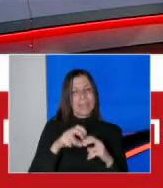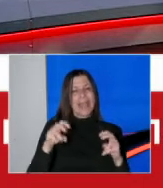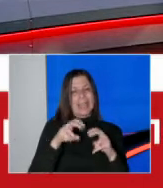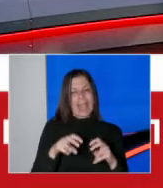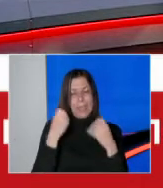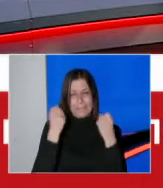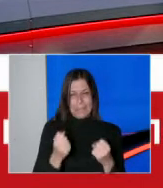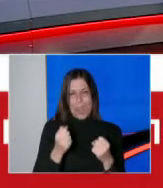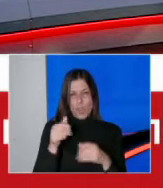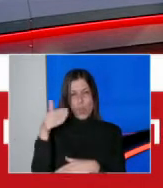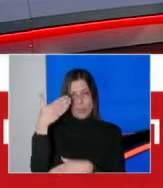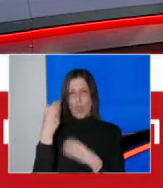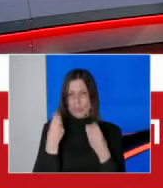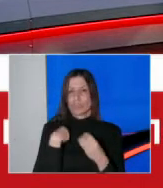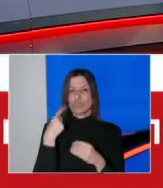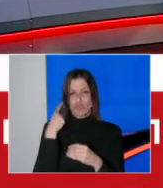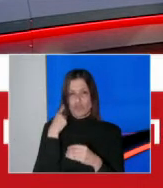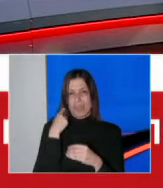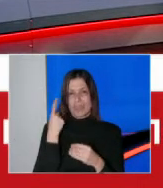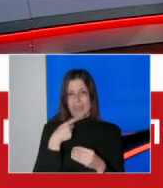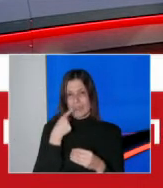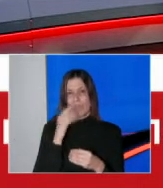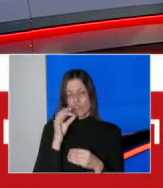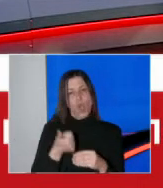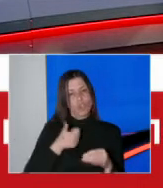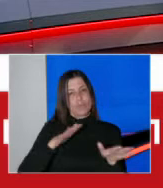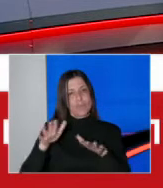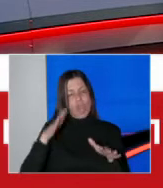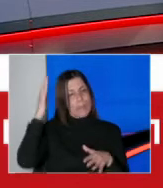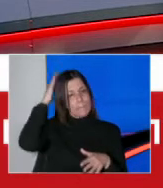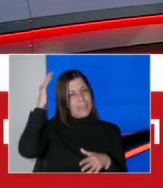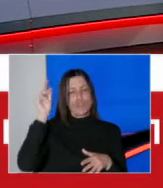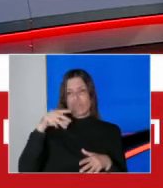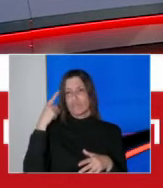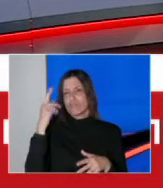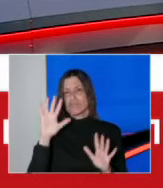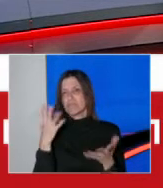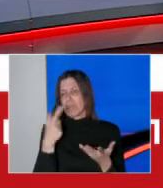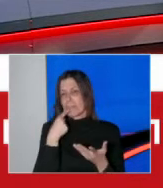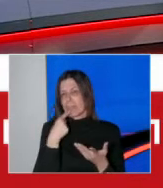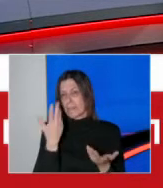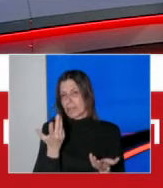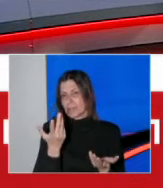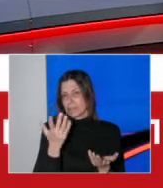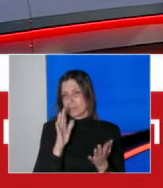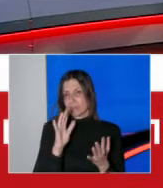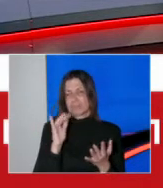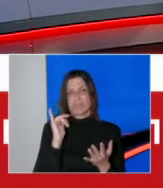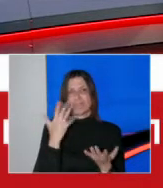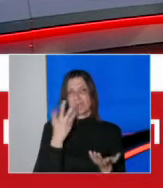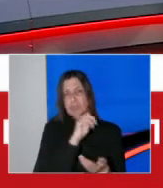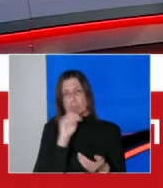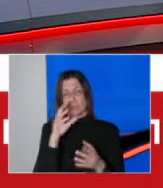לאומי. תרף באמת נשמע את דבריו של ראש הממשלה בנט. יש לך מושג על מה, על מה הדיבור שם, על מה הולך לדבר,